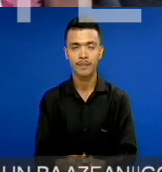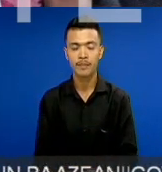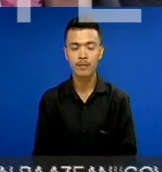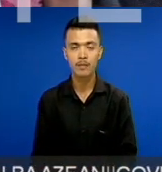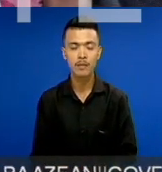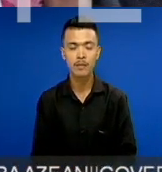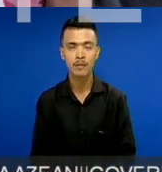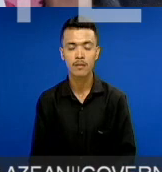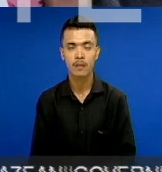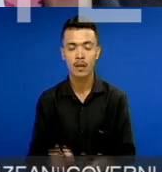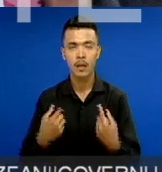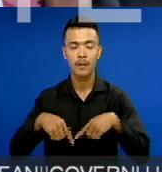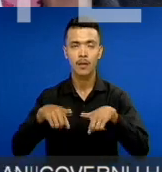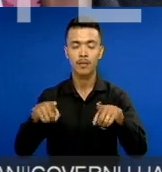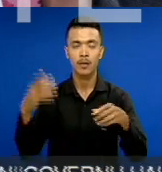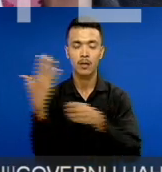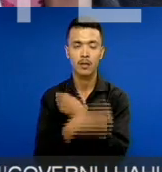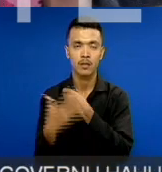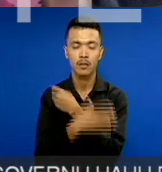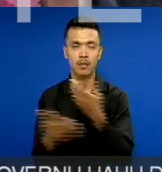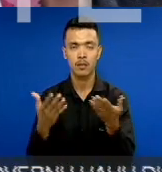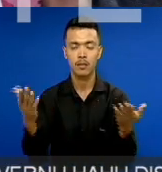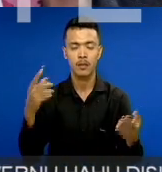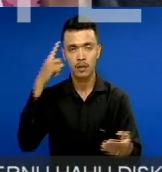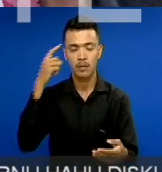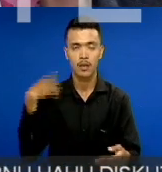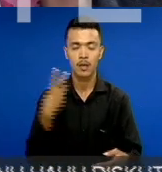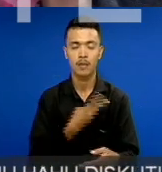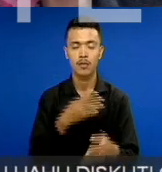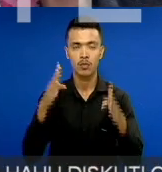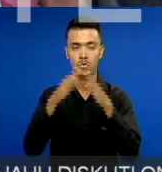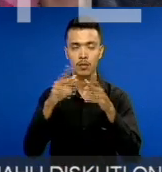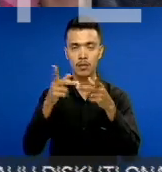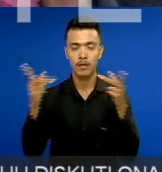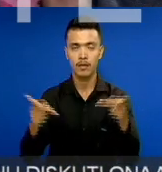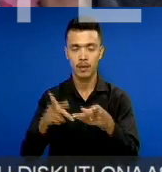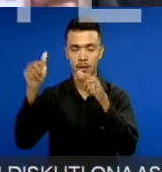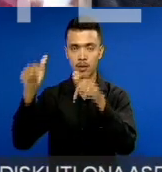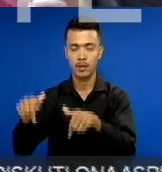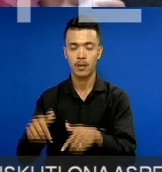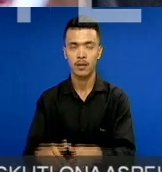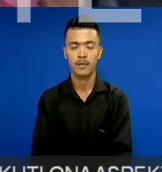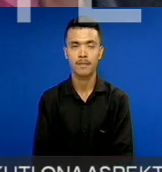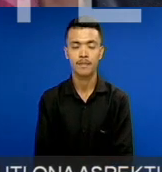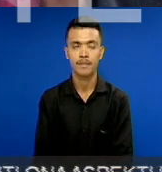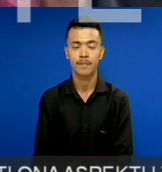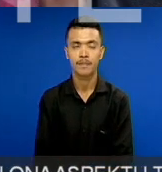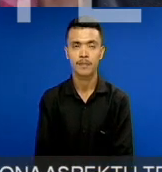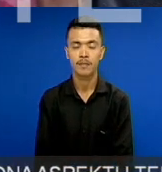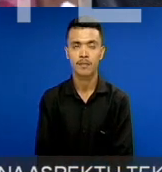be aruk ame agora ame ane umma fatima idan ne ya simila-simila kita jeruk, siapa musuh itu jeruk, siapa maya bawa kupai untuk raih